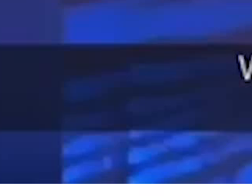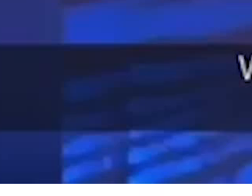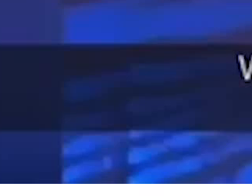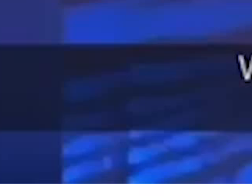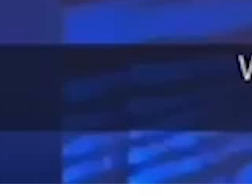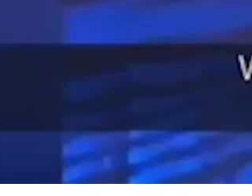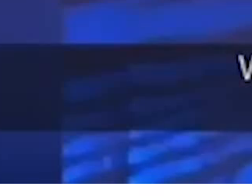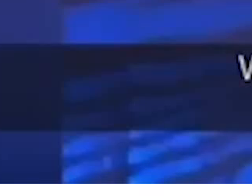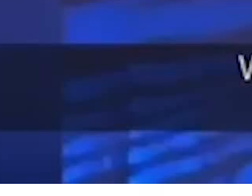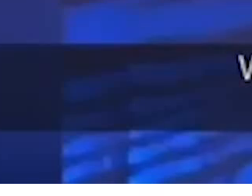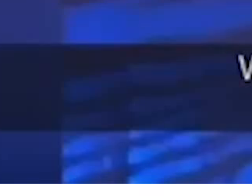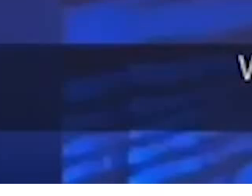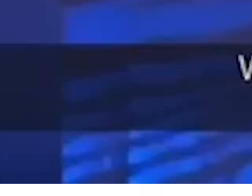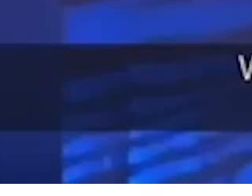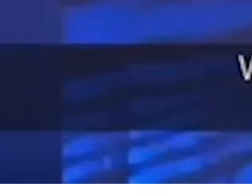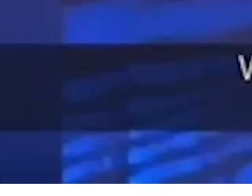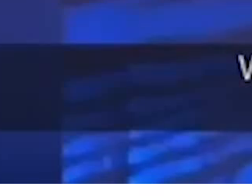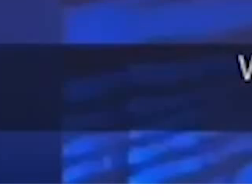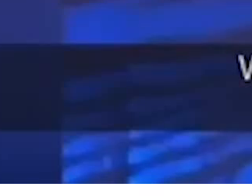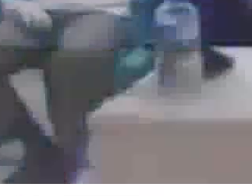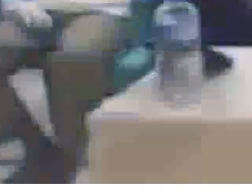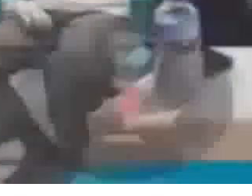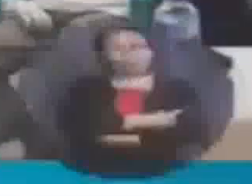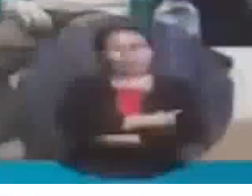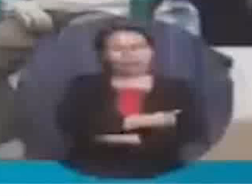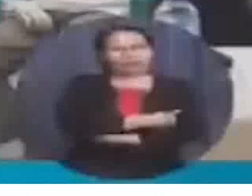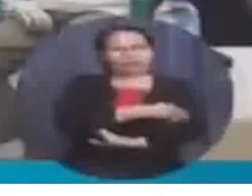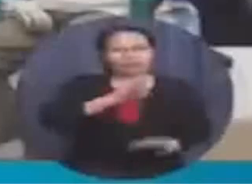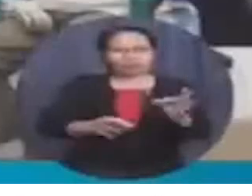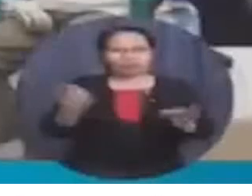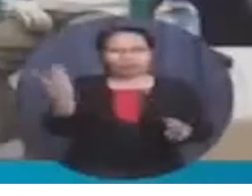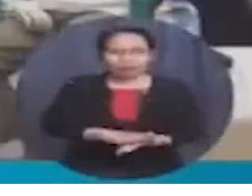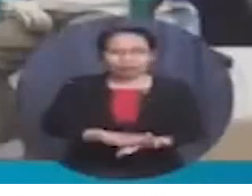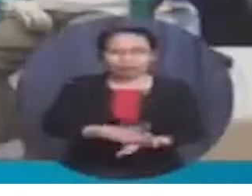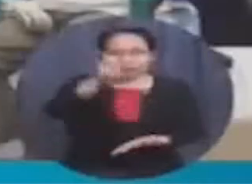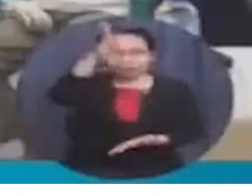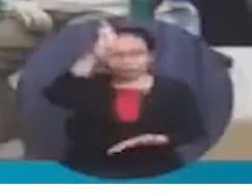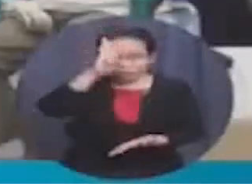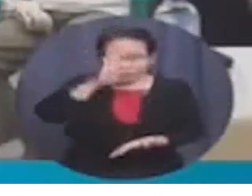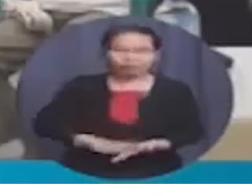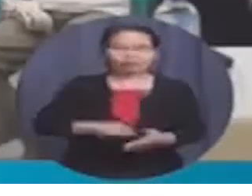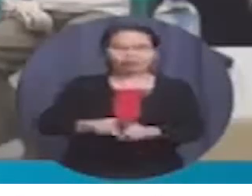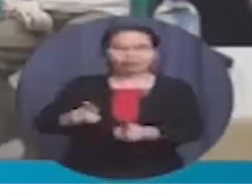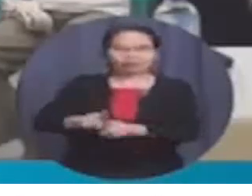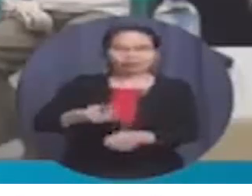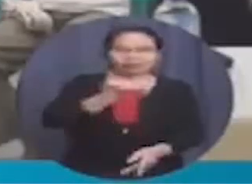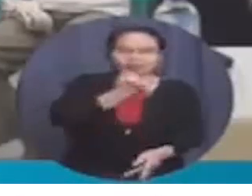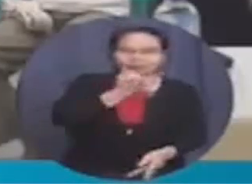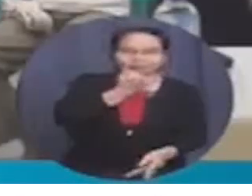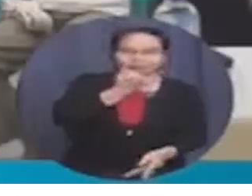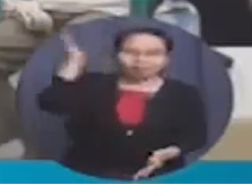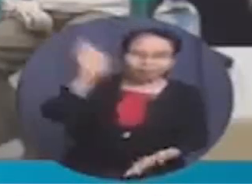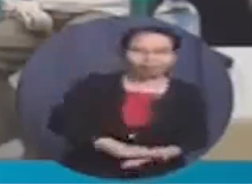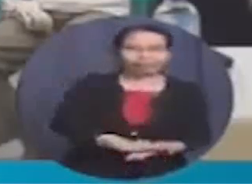ng Diyos natin, na kaya tayo, kung tayo ay malupit, kasi malupit din yung ating Diyos. Ang